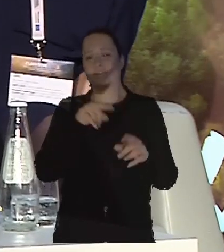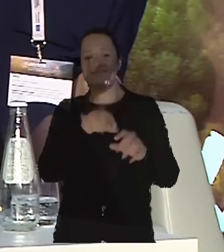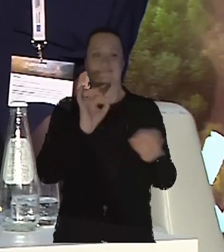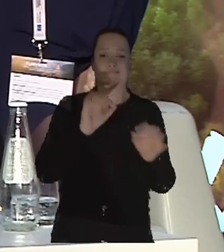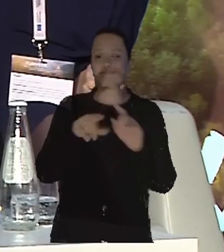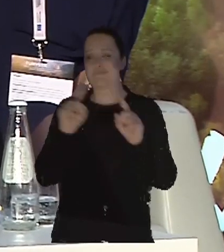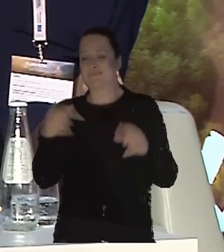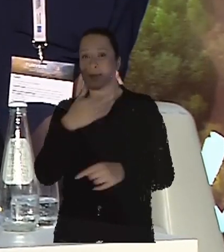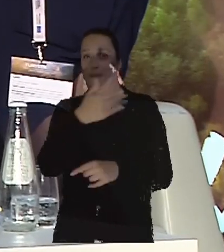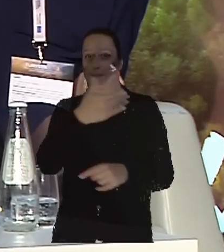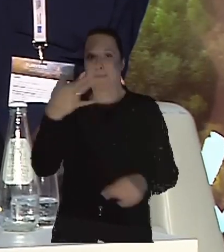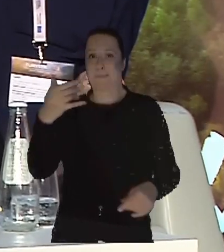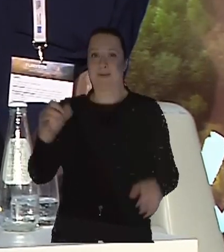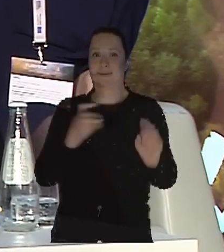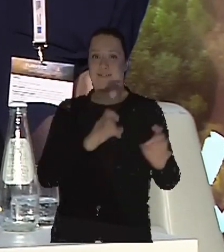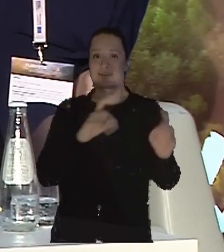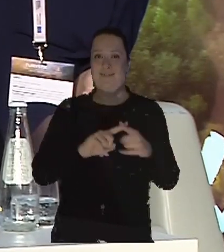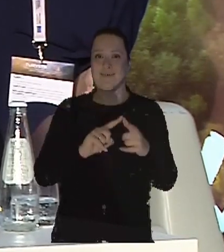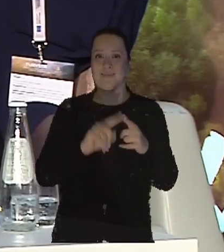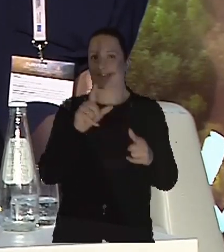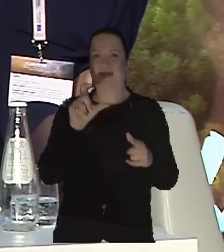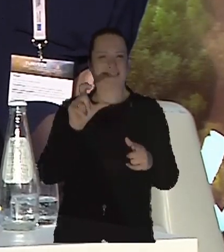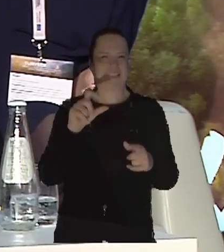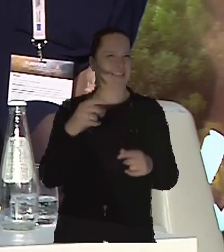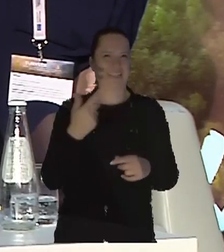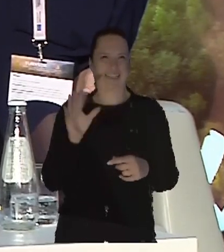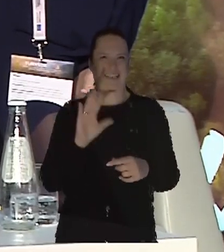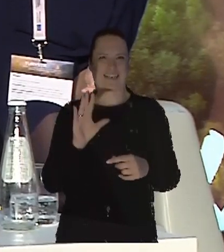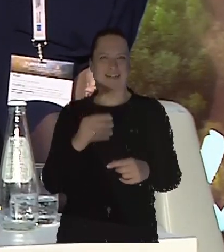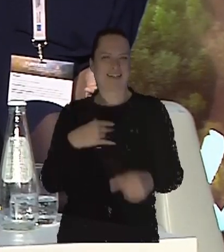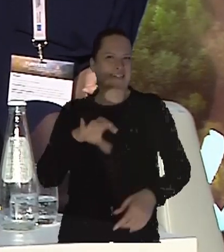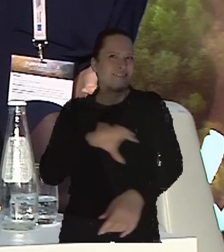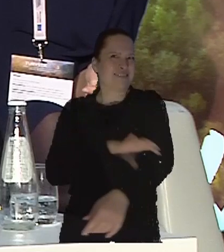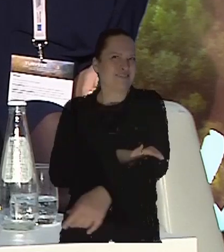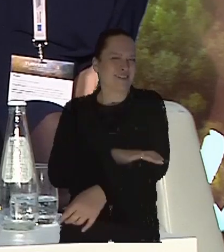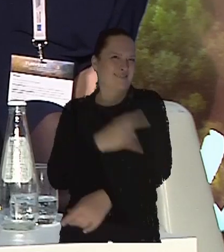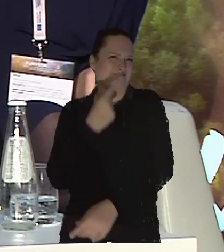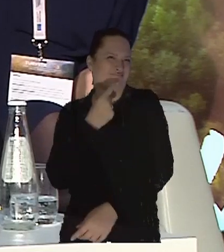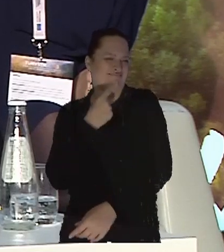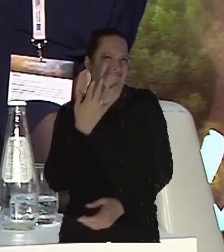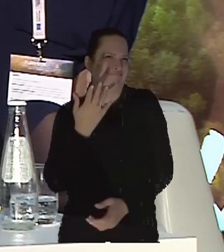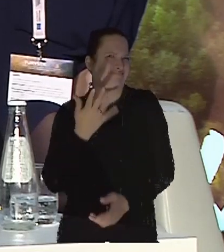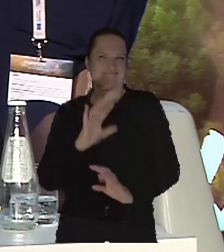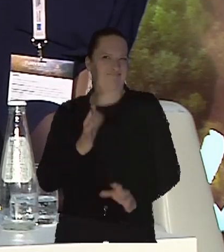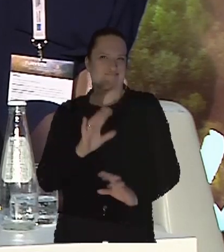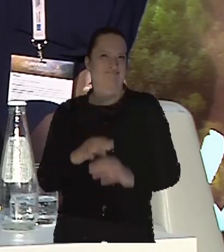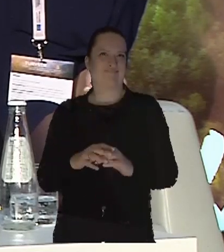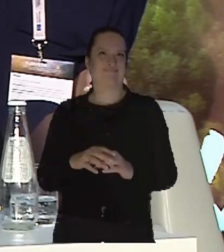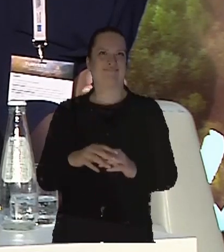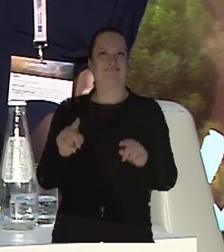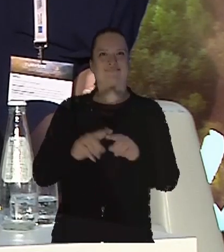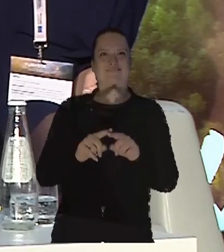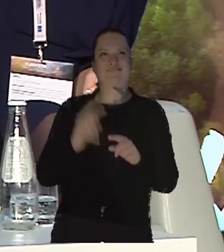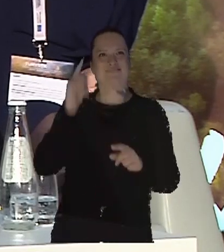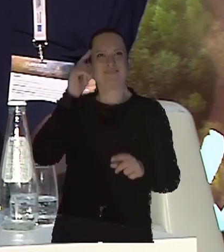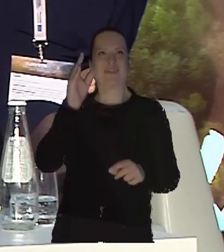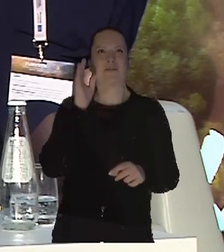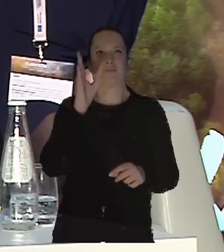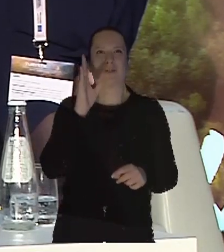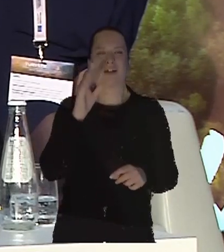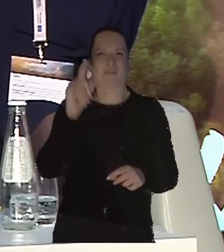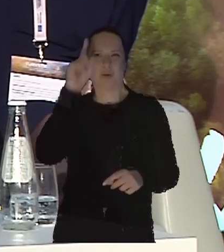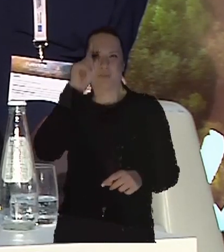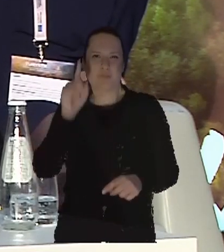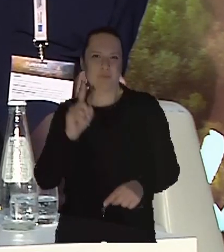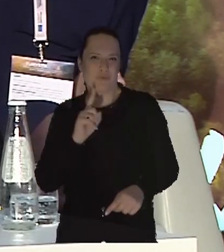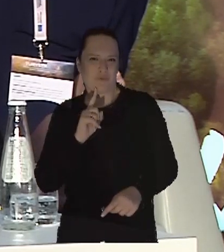w Milionerach, że C chyba nie, no bo szwedzki to tak dziwnie brzmi troszkę. Podobnie B, portugalski